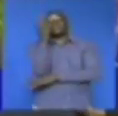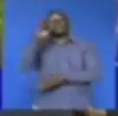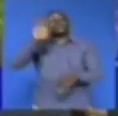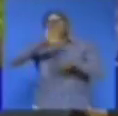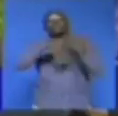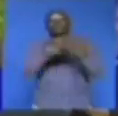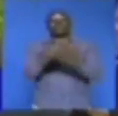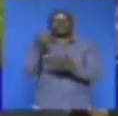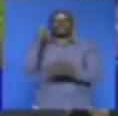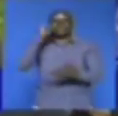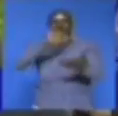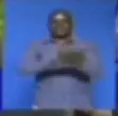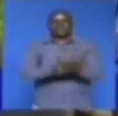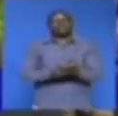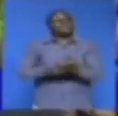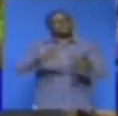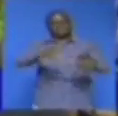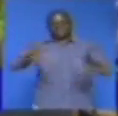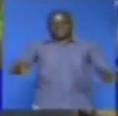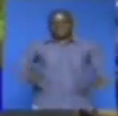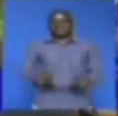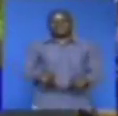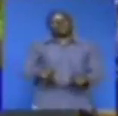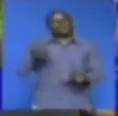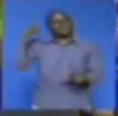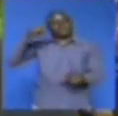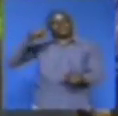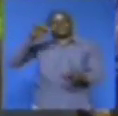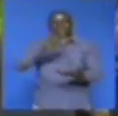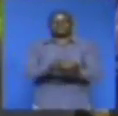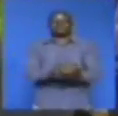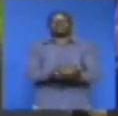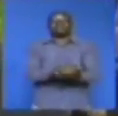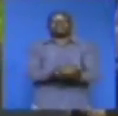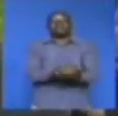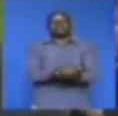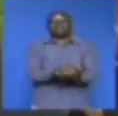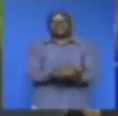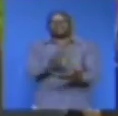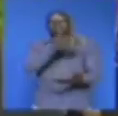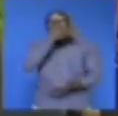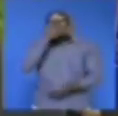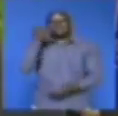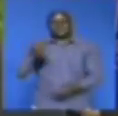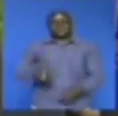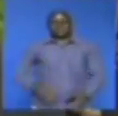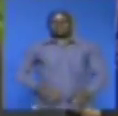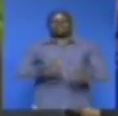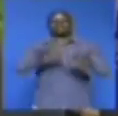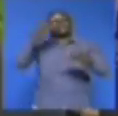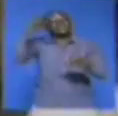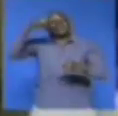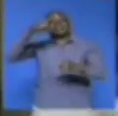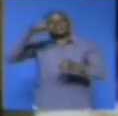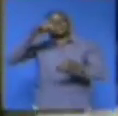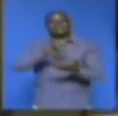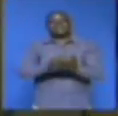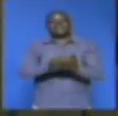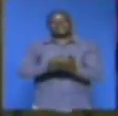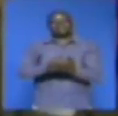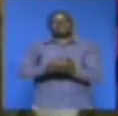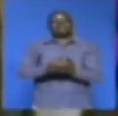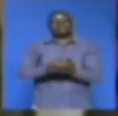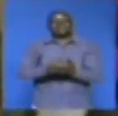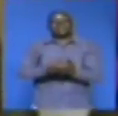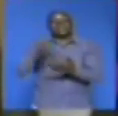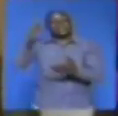dans la zone de l'aire de répartition de l'espèce, de mieux contribuer à la régénération de l'espèce.